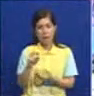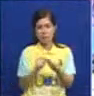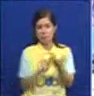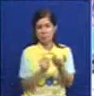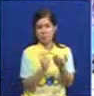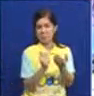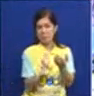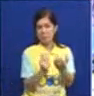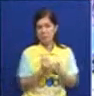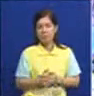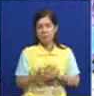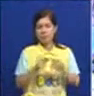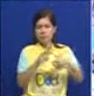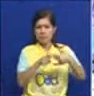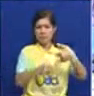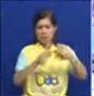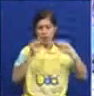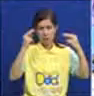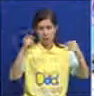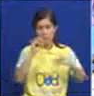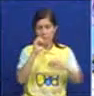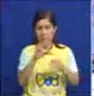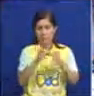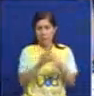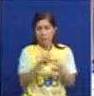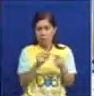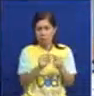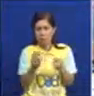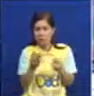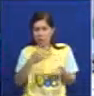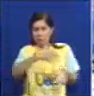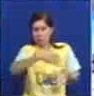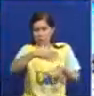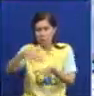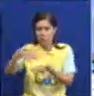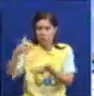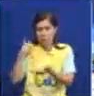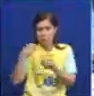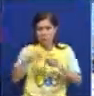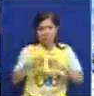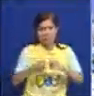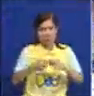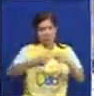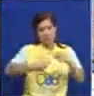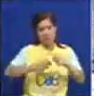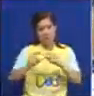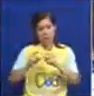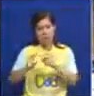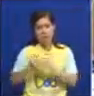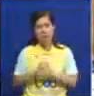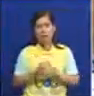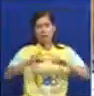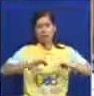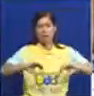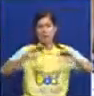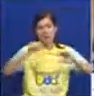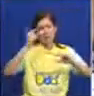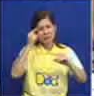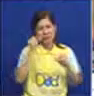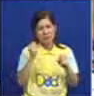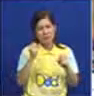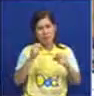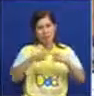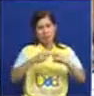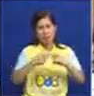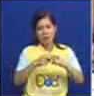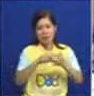องก็ยอมรับนะคะว่าการระบายข้าวณขณะนี้มีปัญหาในหลายด้านทีเดียวแล้วก็มีหลายปัจจัยซึ่งทางรัฐบาลนั้นก็พยายามที่จะแก้ไ